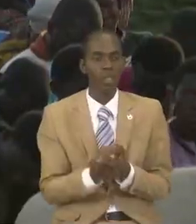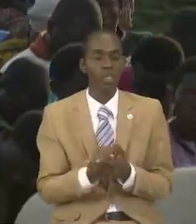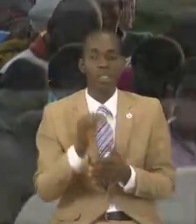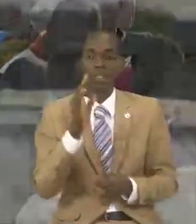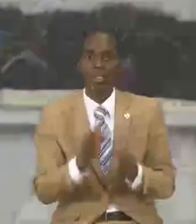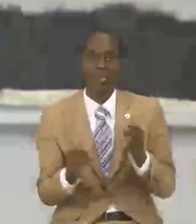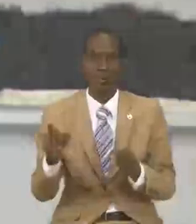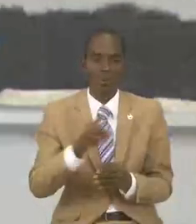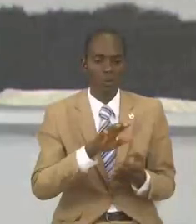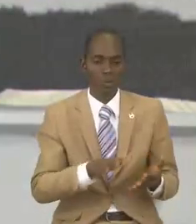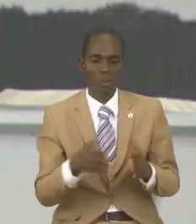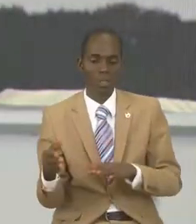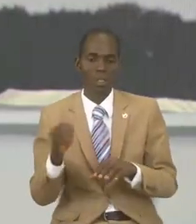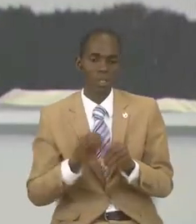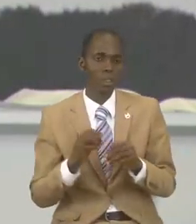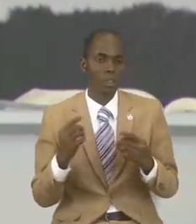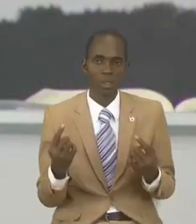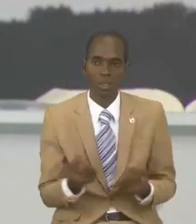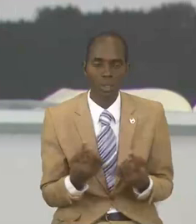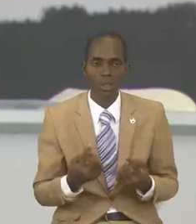sachant que si tu mourrais dans le péché,